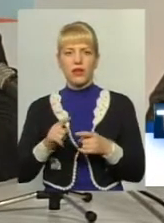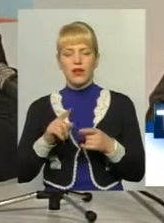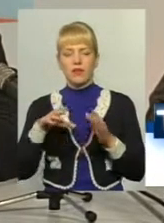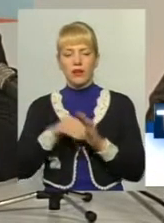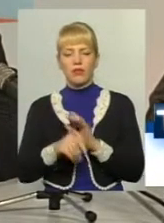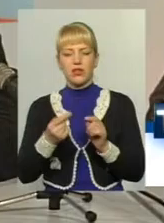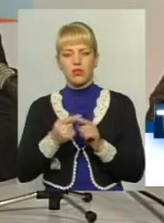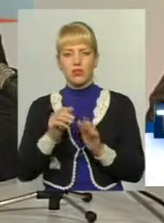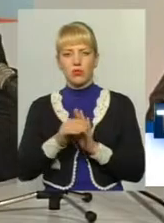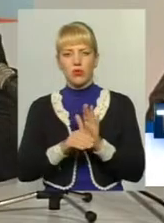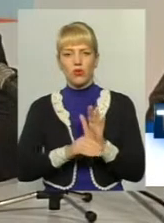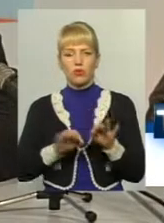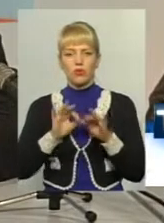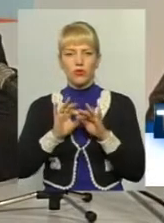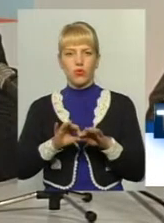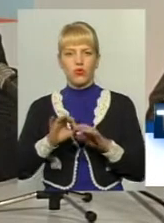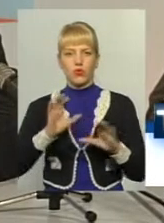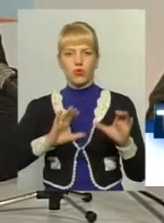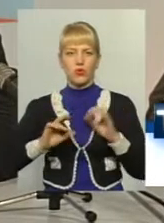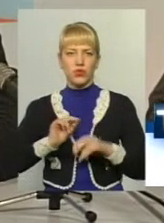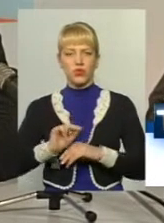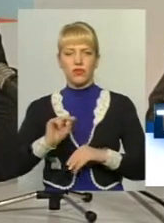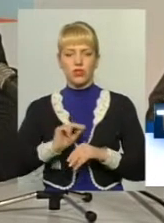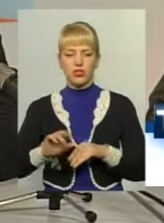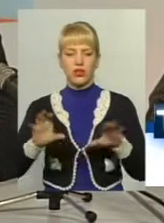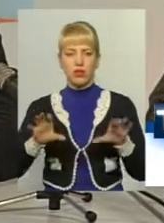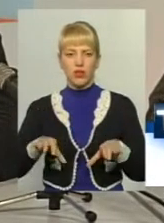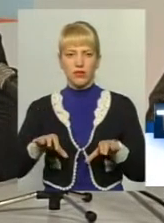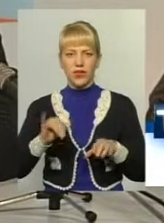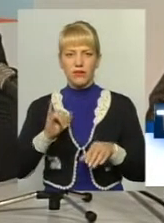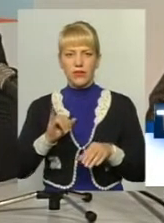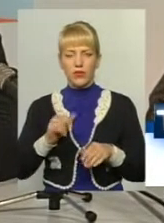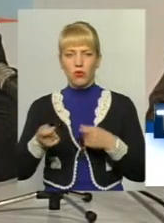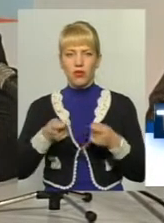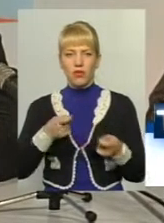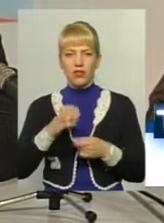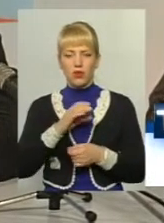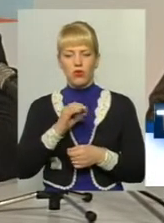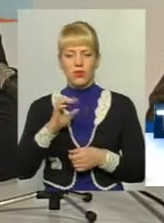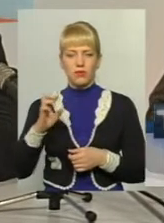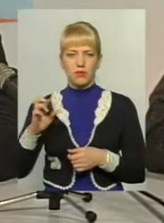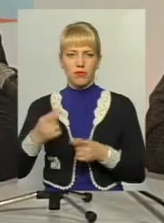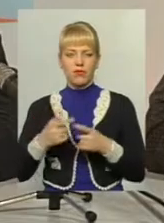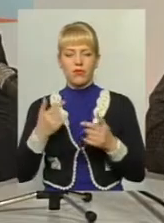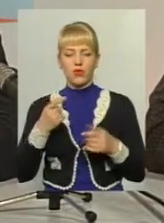зараз сумісно з міською, ну, міська влада, на рівні міської влади прийнята програма